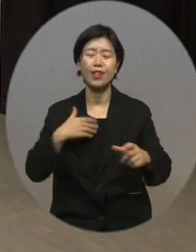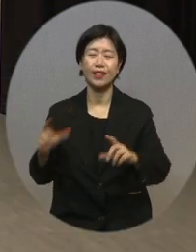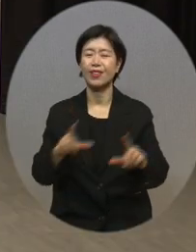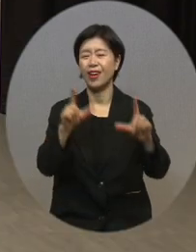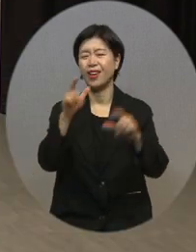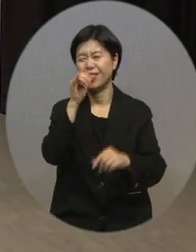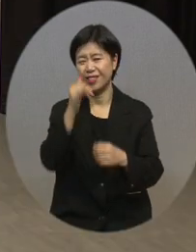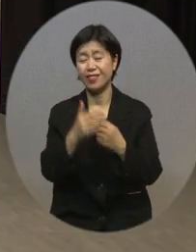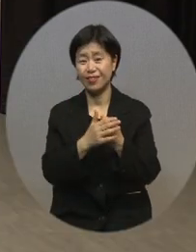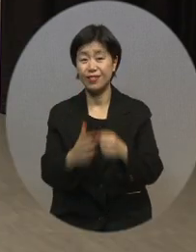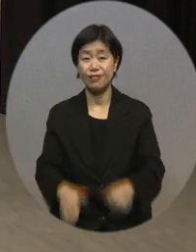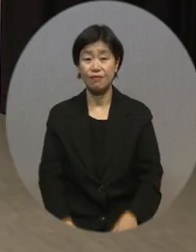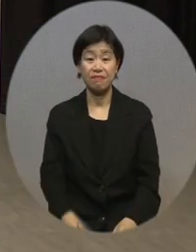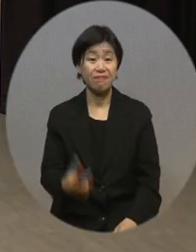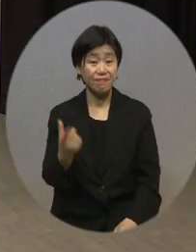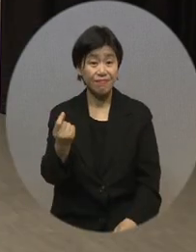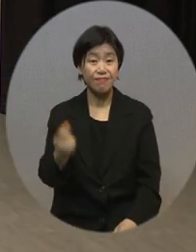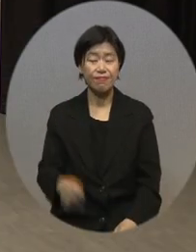중심권 지역은